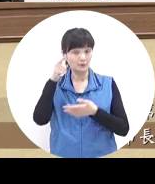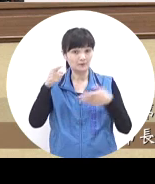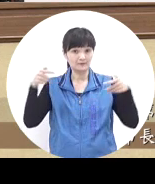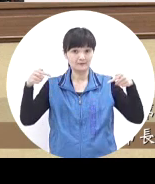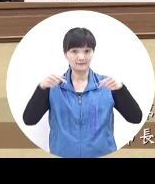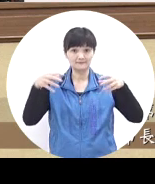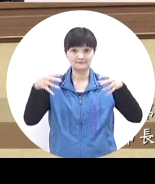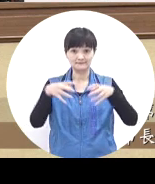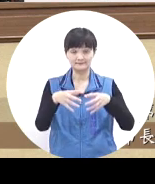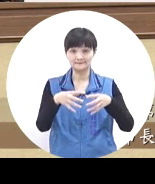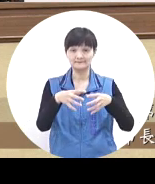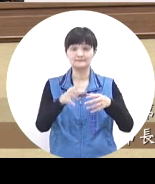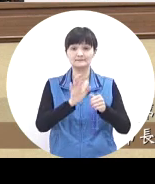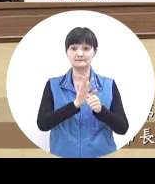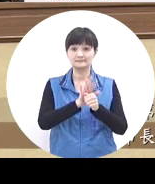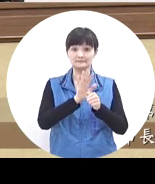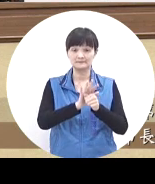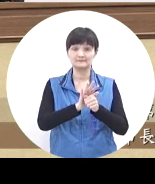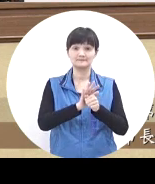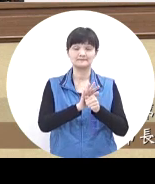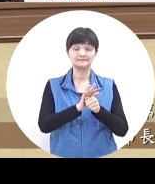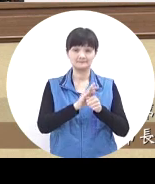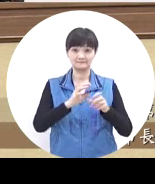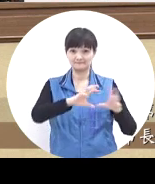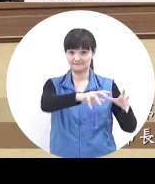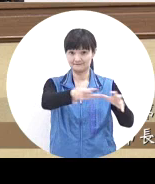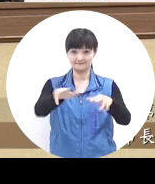接轨，迈向国际大城市。